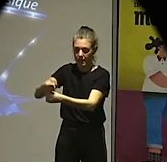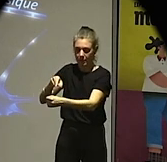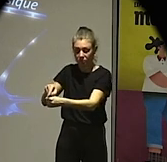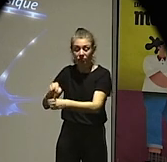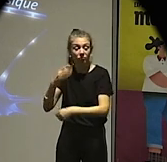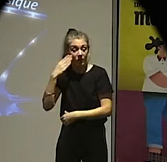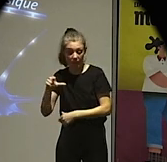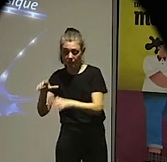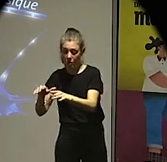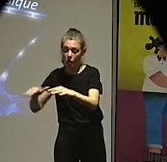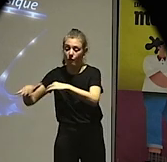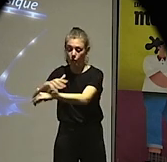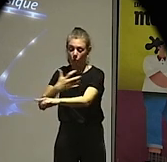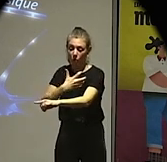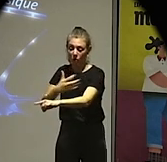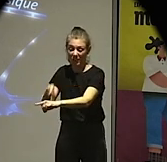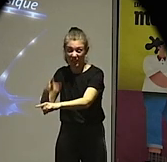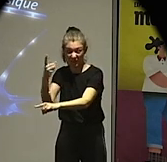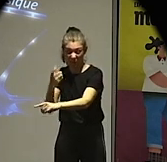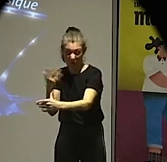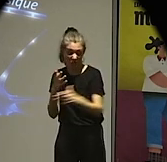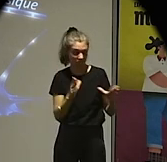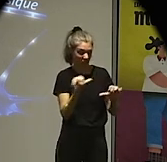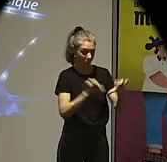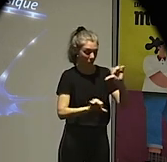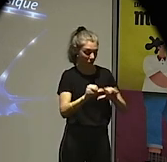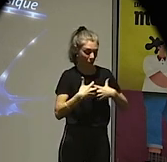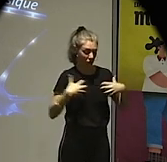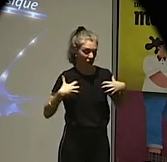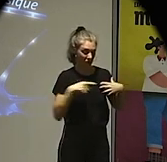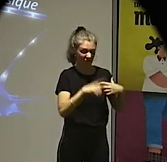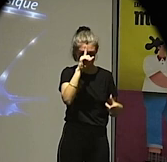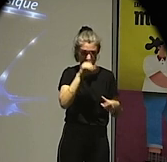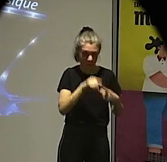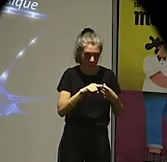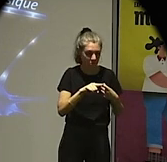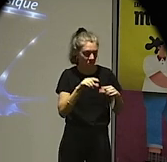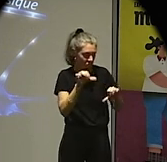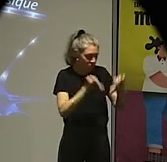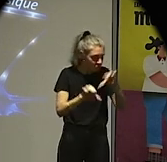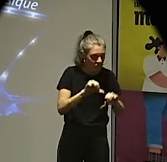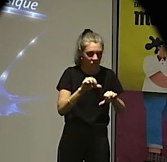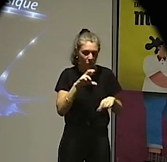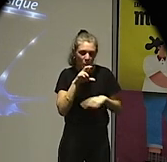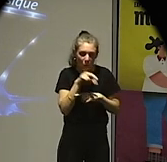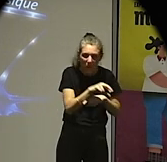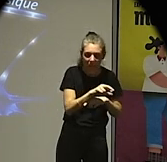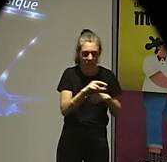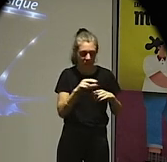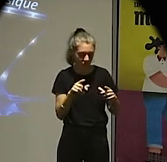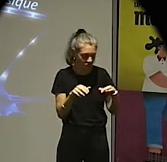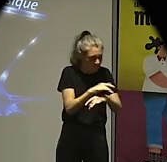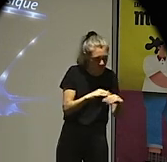souris. On met une cage et puis on met une roue pour qu'ils fassent de l'exercice physique, des jeux, et puis on les met parfois avec d'autres